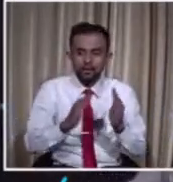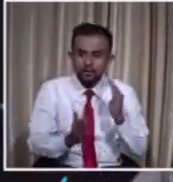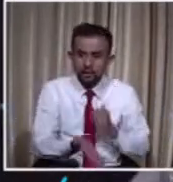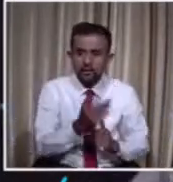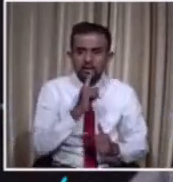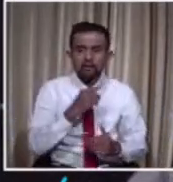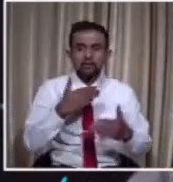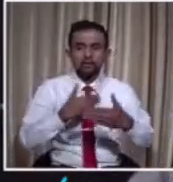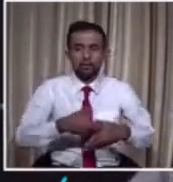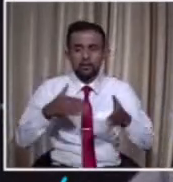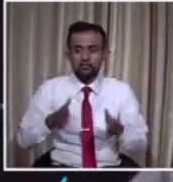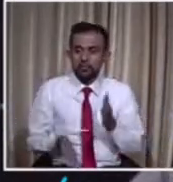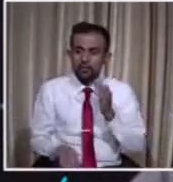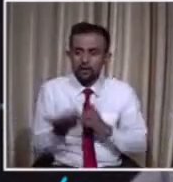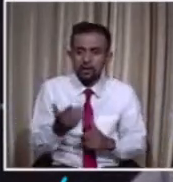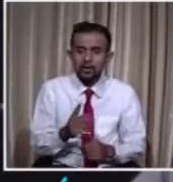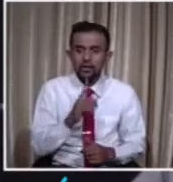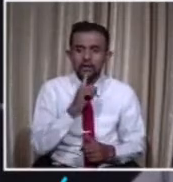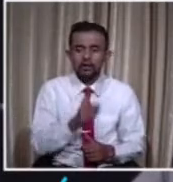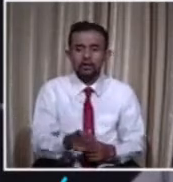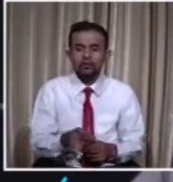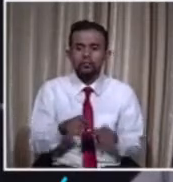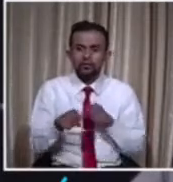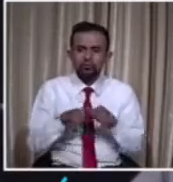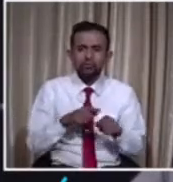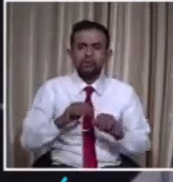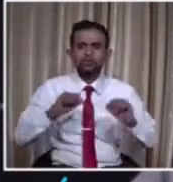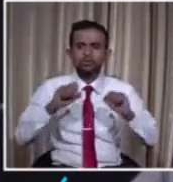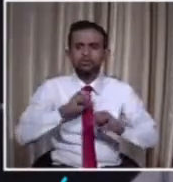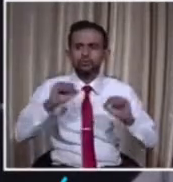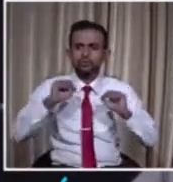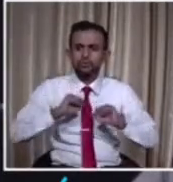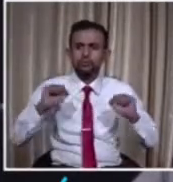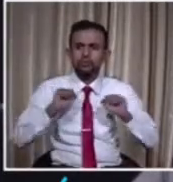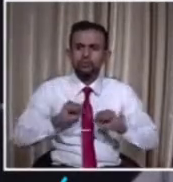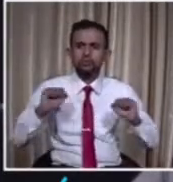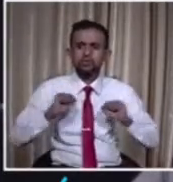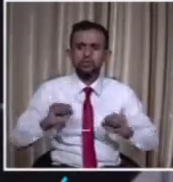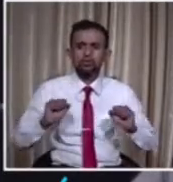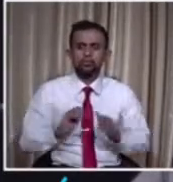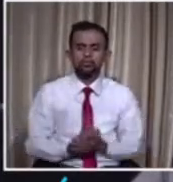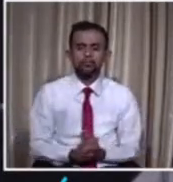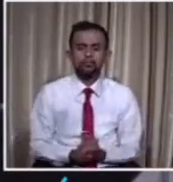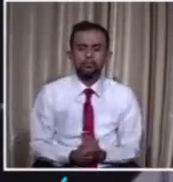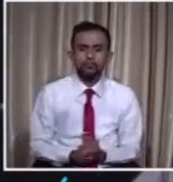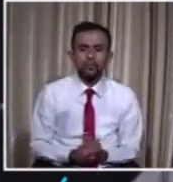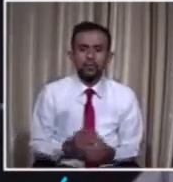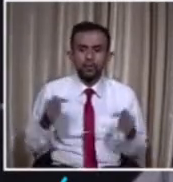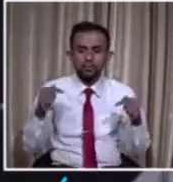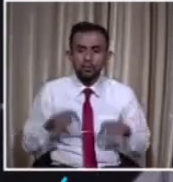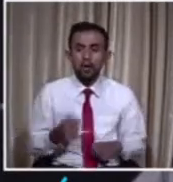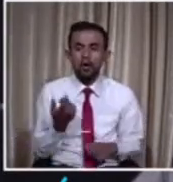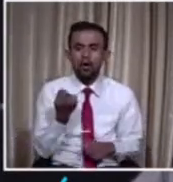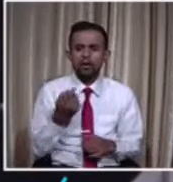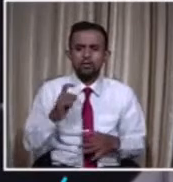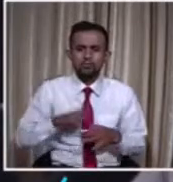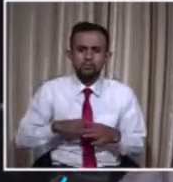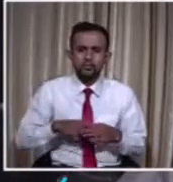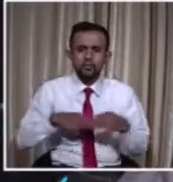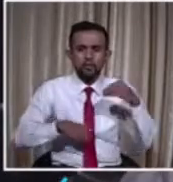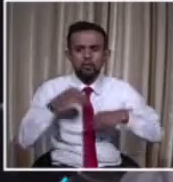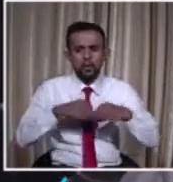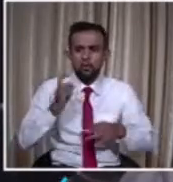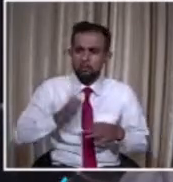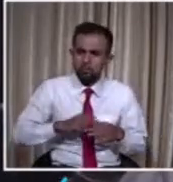ikino, kabinet tegar enna ikino, mewadi wasin gosha mantino. Ini deng, metena arthika prasnya, deshapalan prasnya